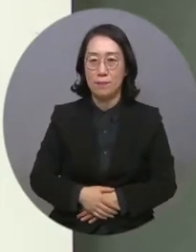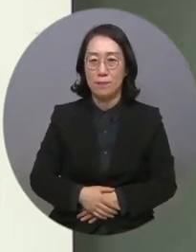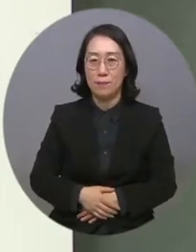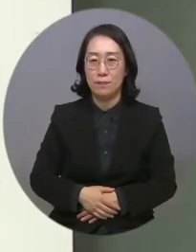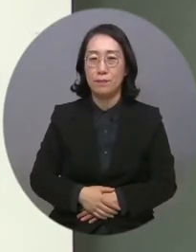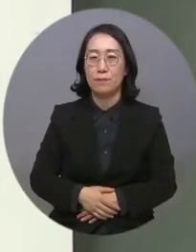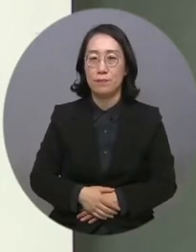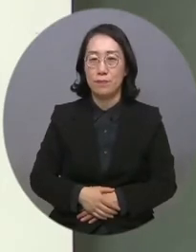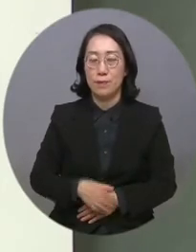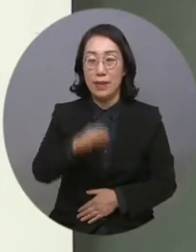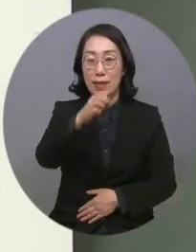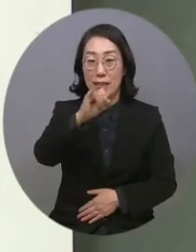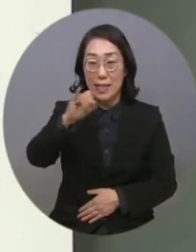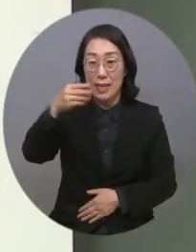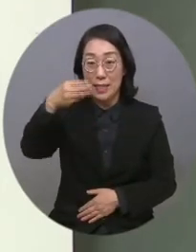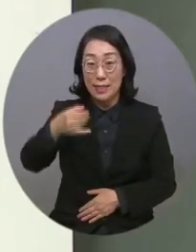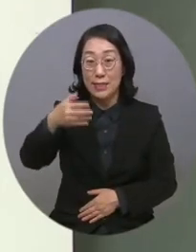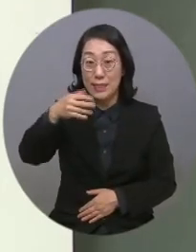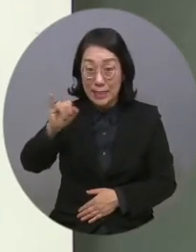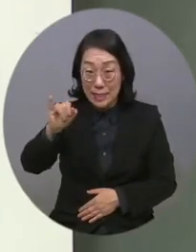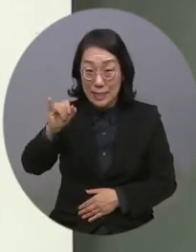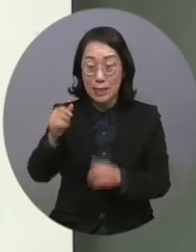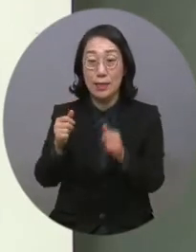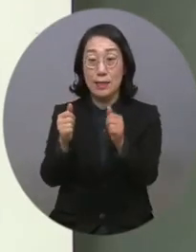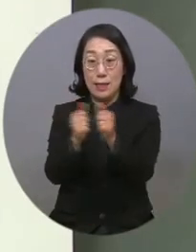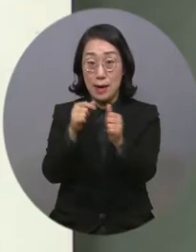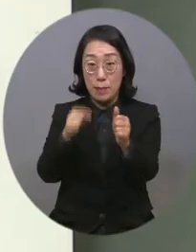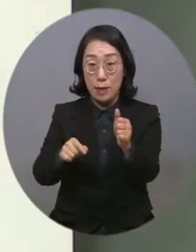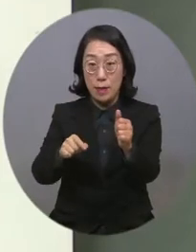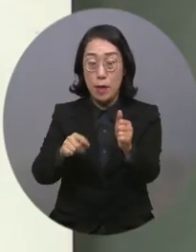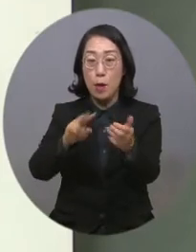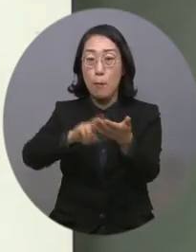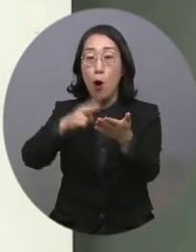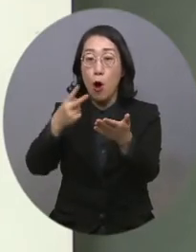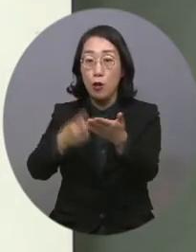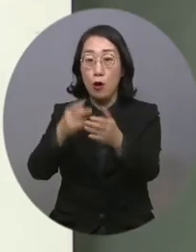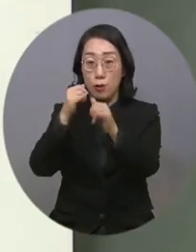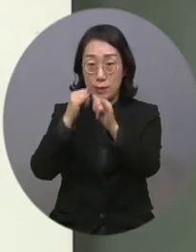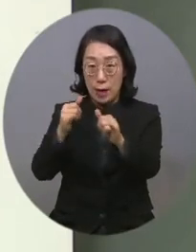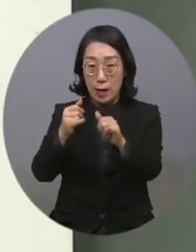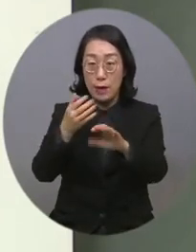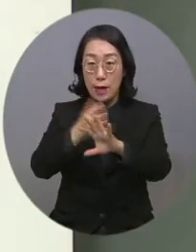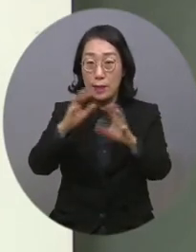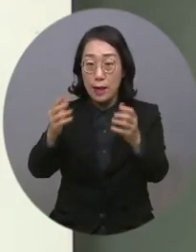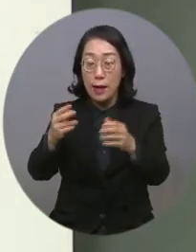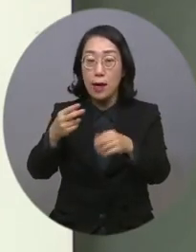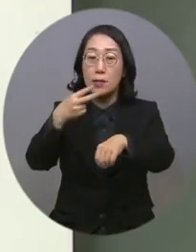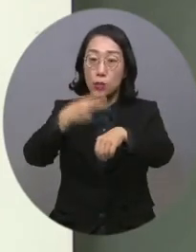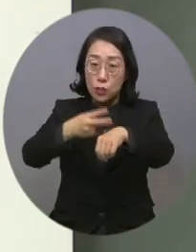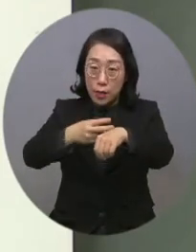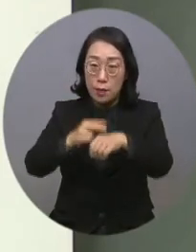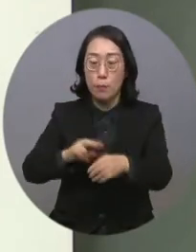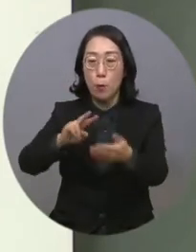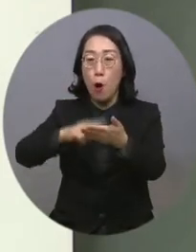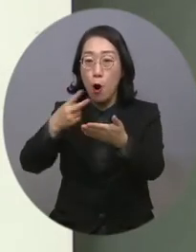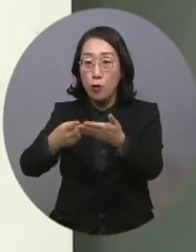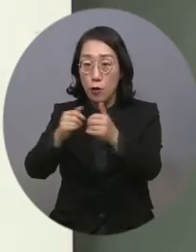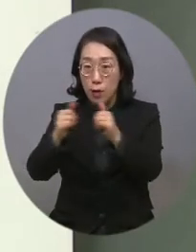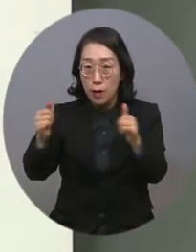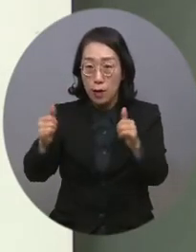그러니까 이르지 타이너라는 번역상을 외국 교수들이나 번역가들에게 그렇게